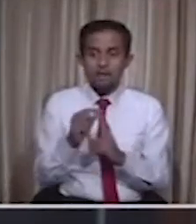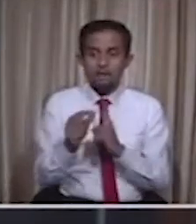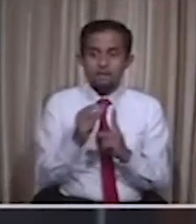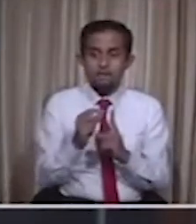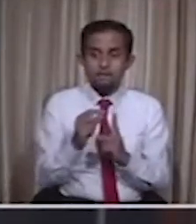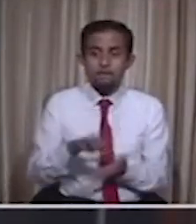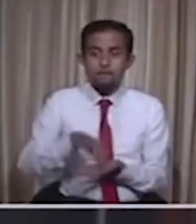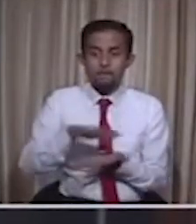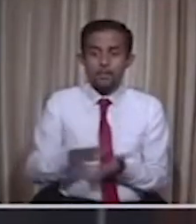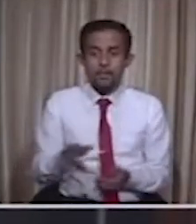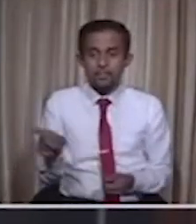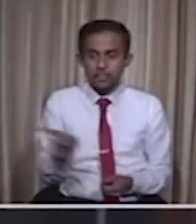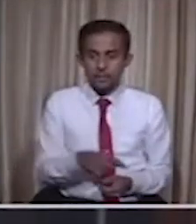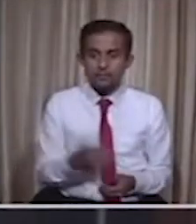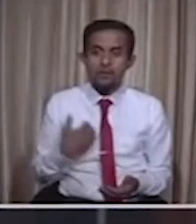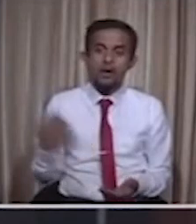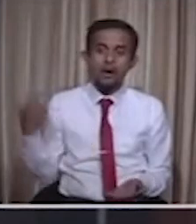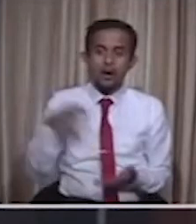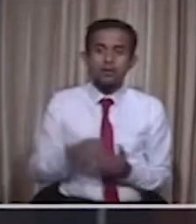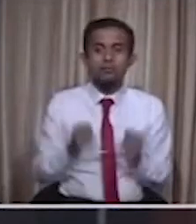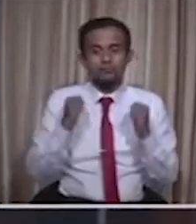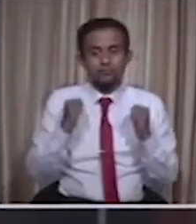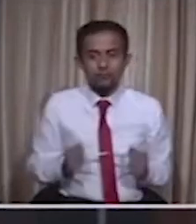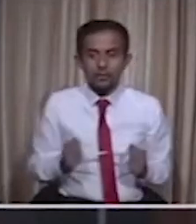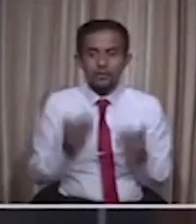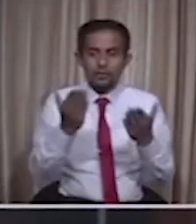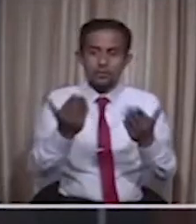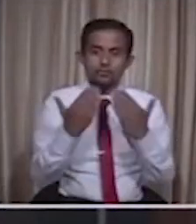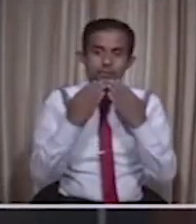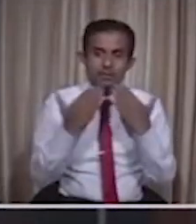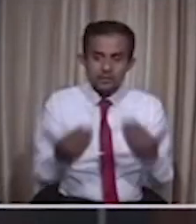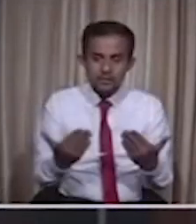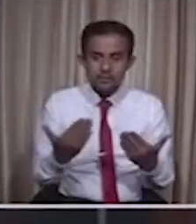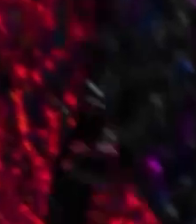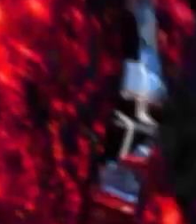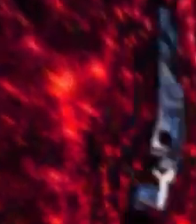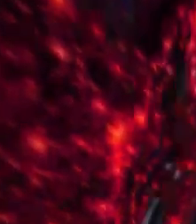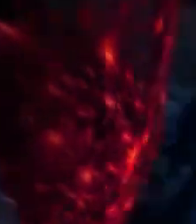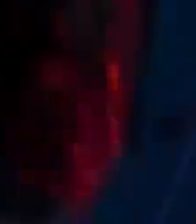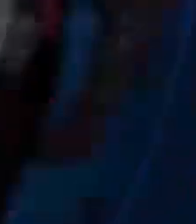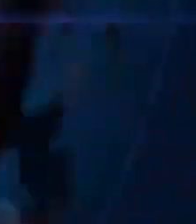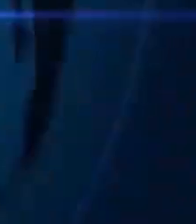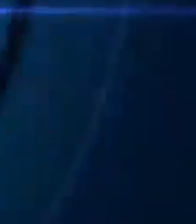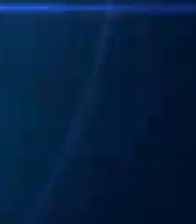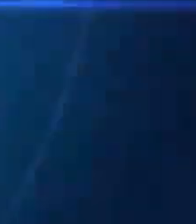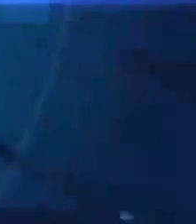ස්ථාර වෙච්ච දවසේ නැවත ඇවිල්ලා වාඩි වෙනවා ඔබතුමාට ස්තුතිවන්ත වෙමි මම නියතවනවා